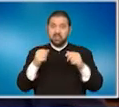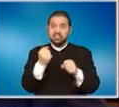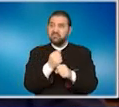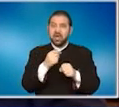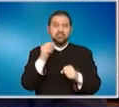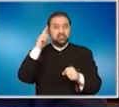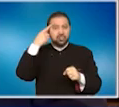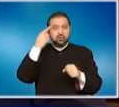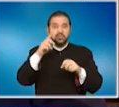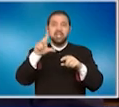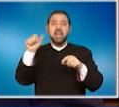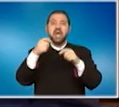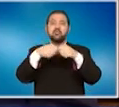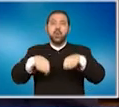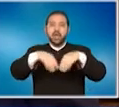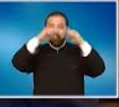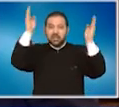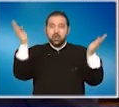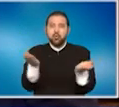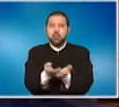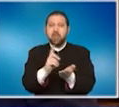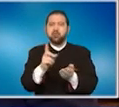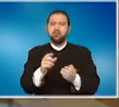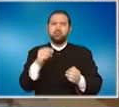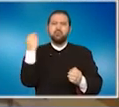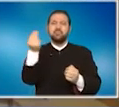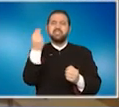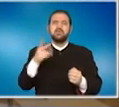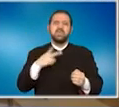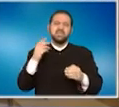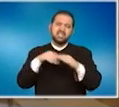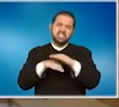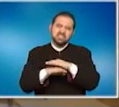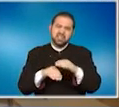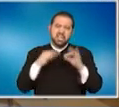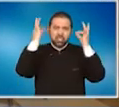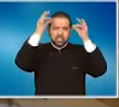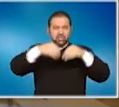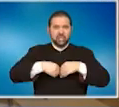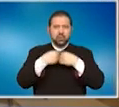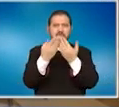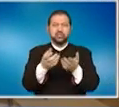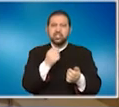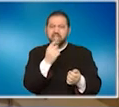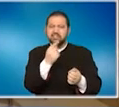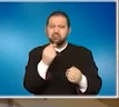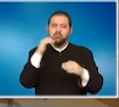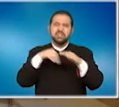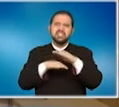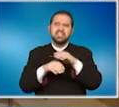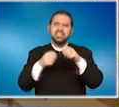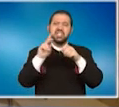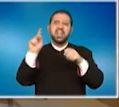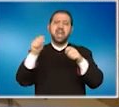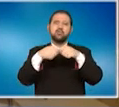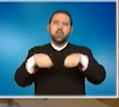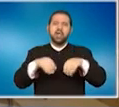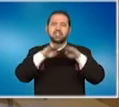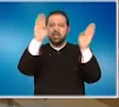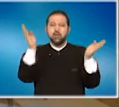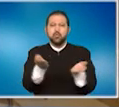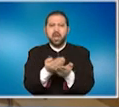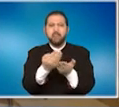e ca și cum Dumnezeu mi-ar fi dat răspuns la toate cererile mele din timpul săptămânii. Minuni. M-am minunat să-mi spune lucrul acesta, că ea avea